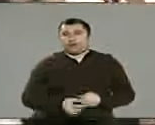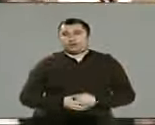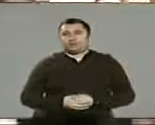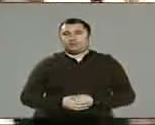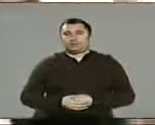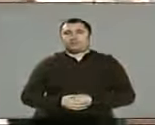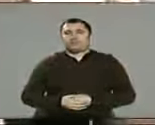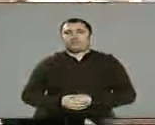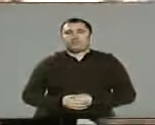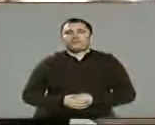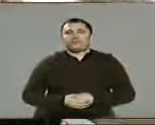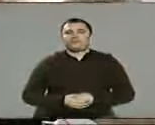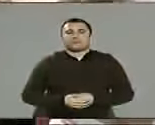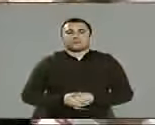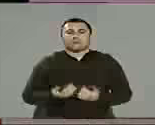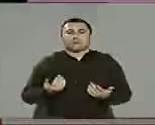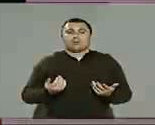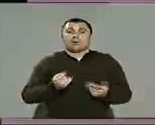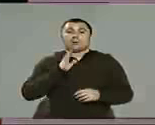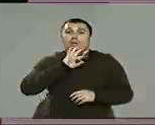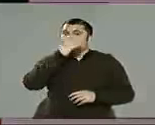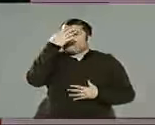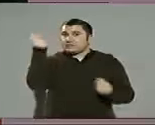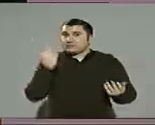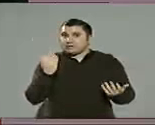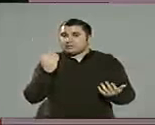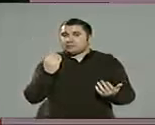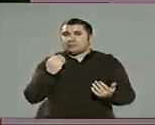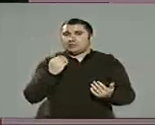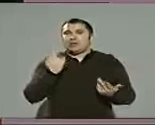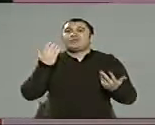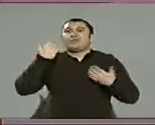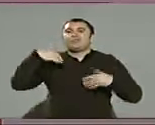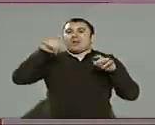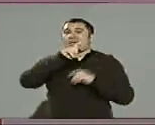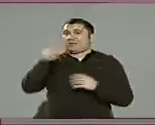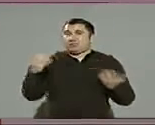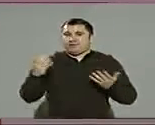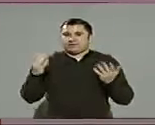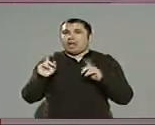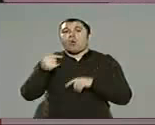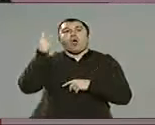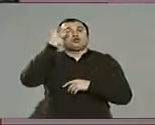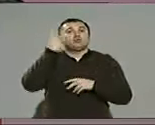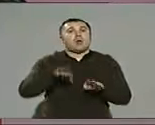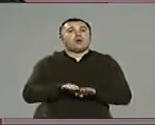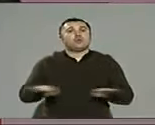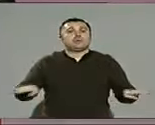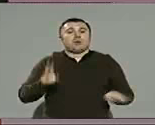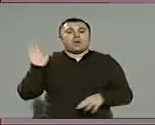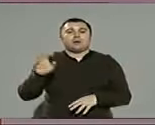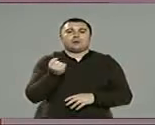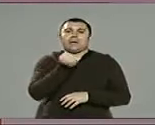Aber lasst uns nicht vergessen, dass es um mehr geht, nämlich auch um die sozialen Grundlagen des